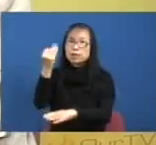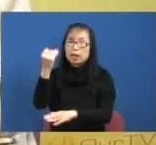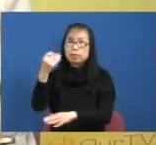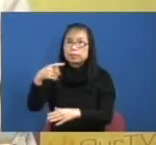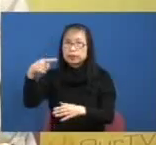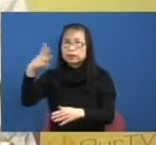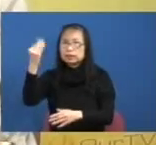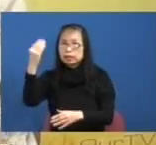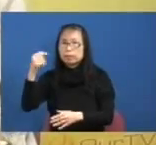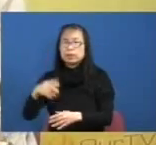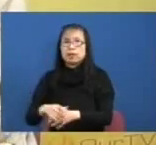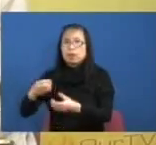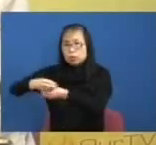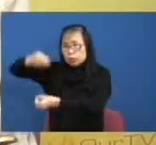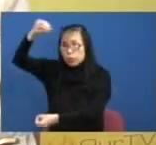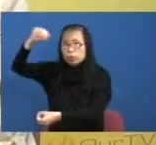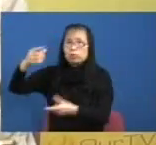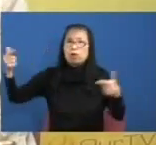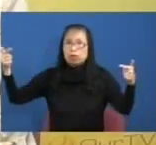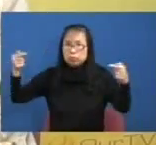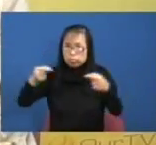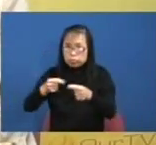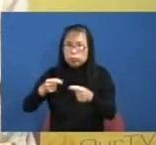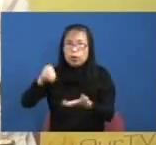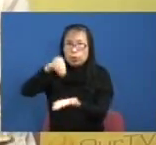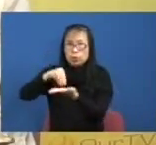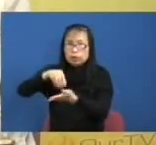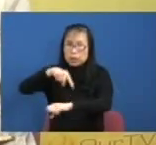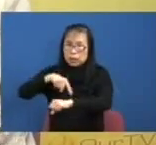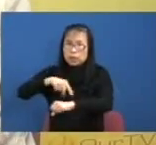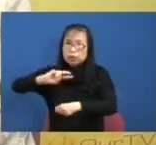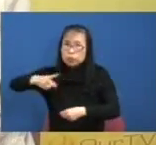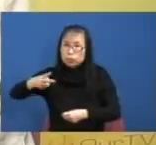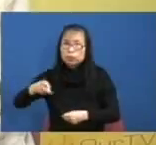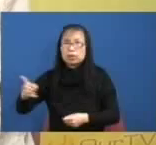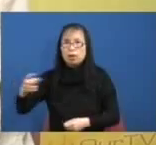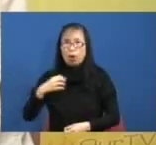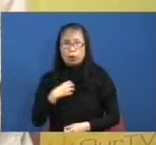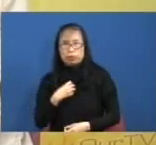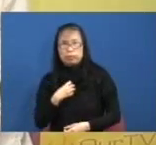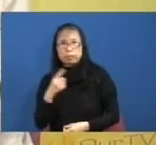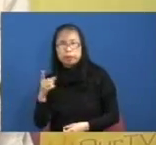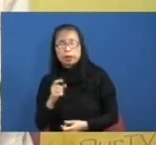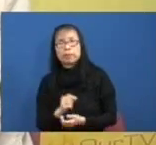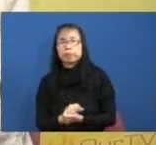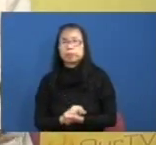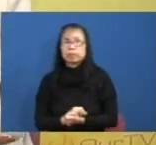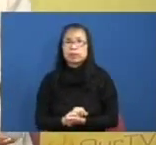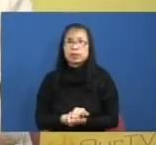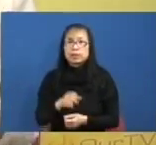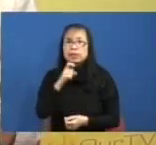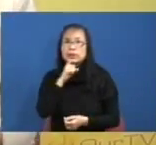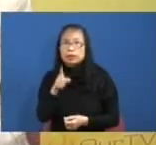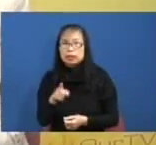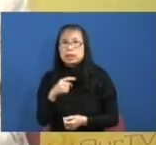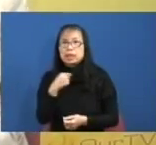水管咧就慢慢都老化，咁佢都定期去換嘅。咁但係咧就我有感而啟發到咧，就係其實某啲咧